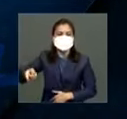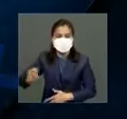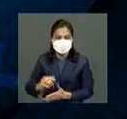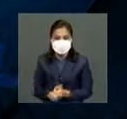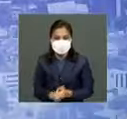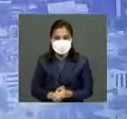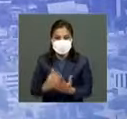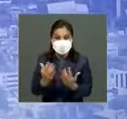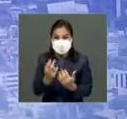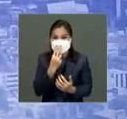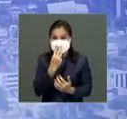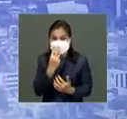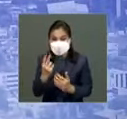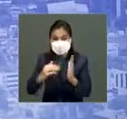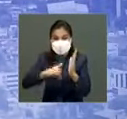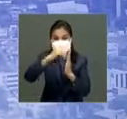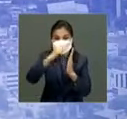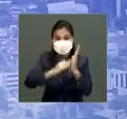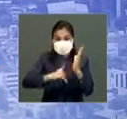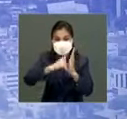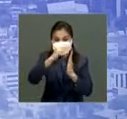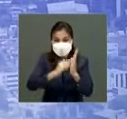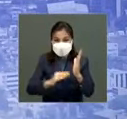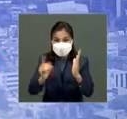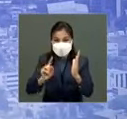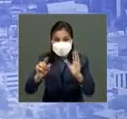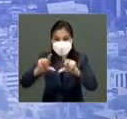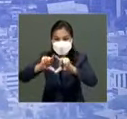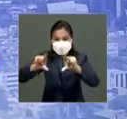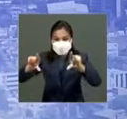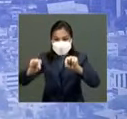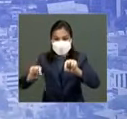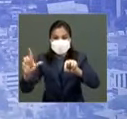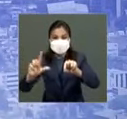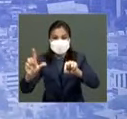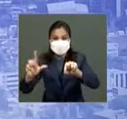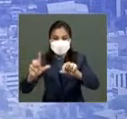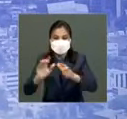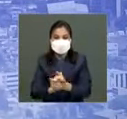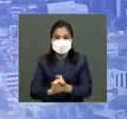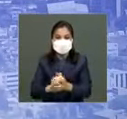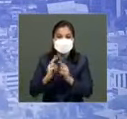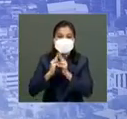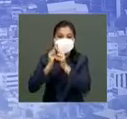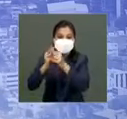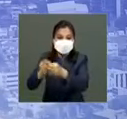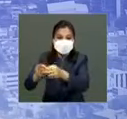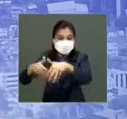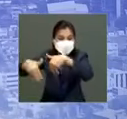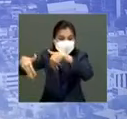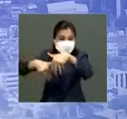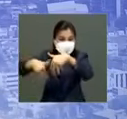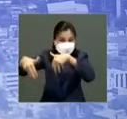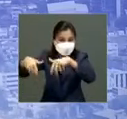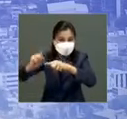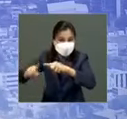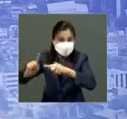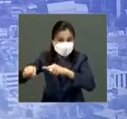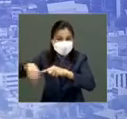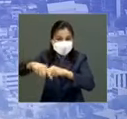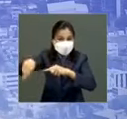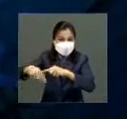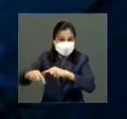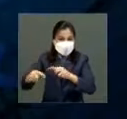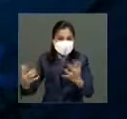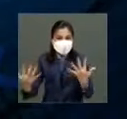วกันตรงนี้จะมีแท่งสีออกไปเป็นสีเหลืองเนี่ยนะครับภาคเอกชนประชาสังคมชุมชนก็จะต้องได้รับ